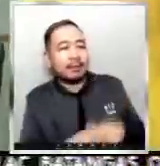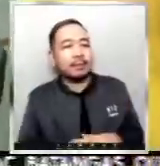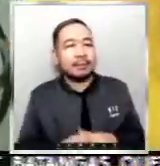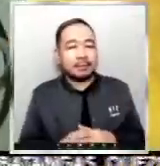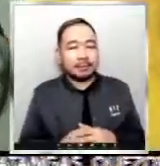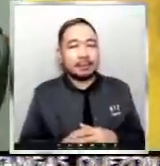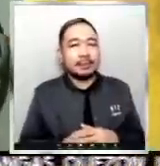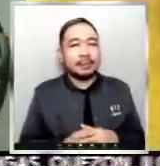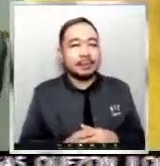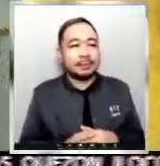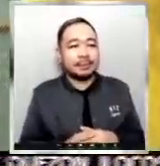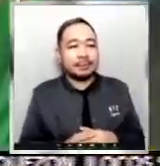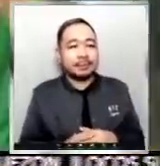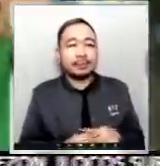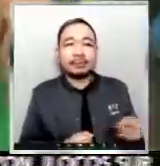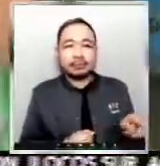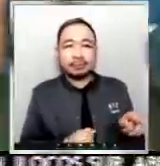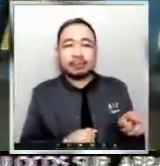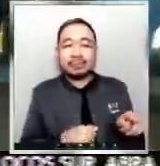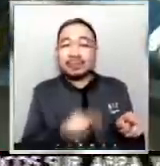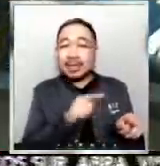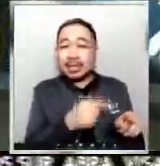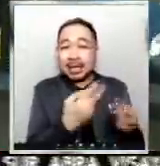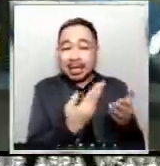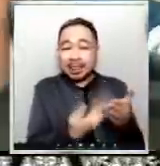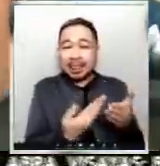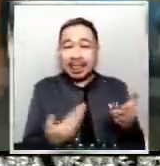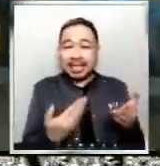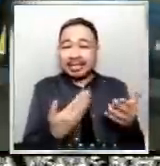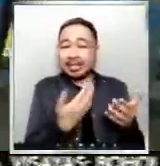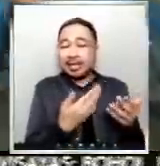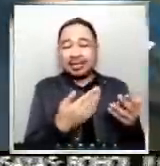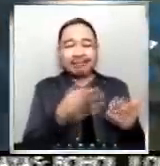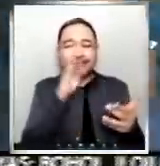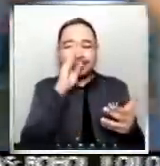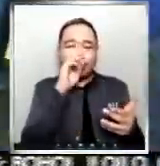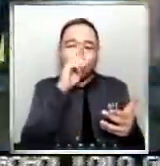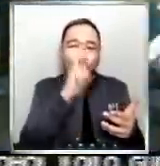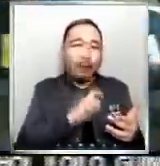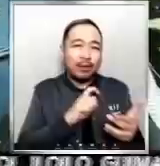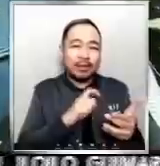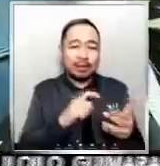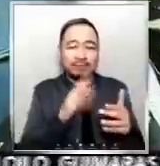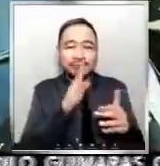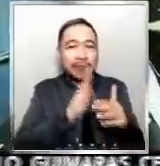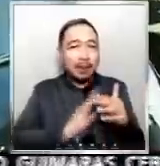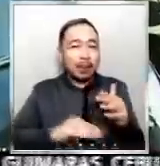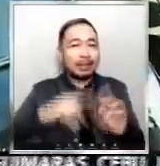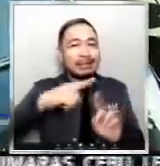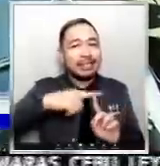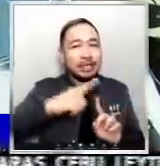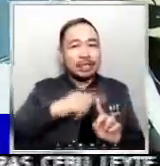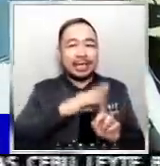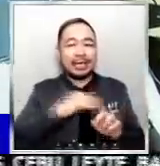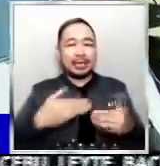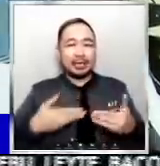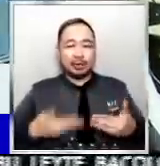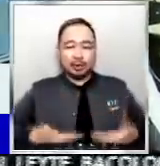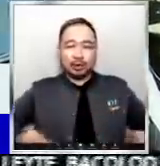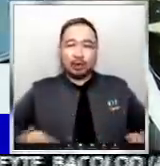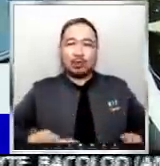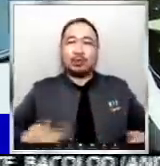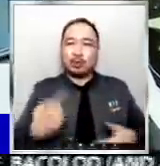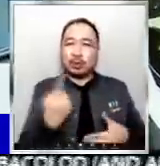May kalumaan na ang kanilang gamit. Ordinaryong t-shirt at shorts lang din ang kanyang suot. Nung bago akong turuan, hindi ako